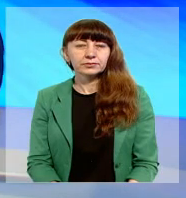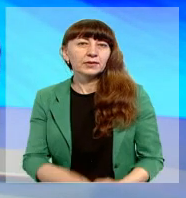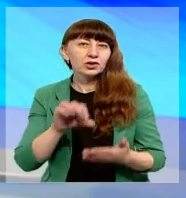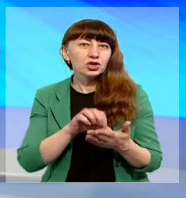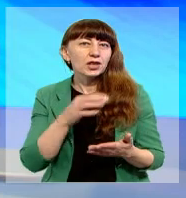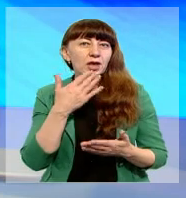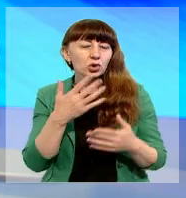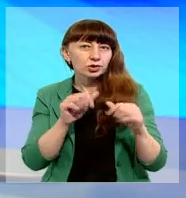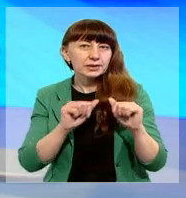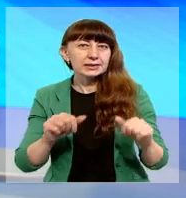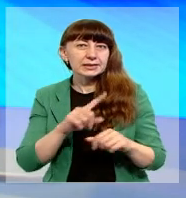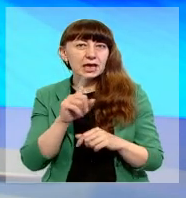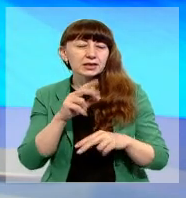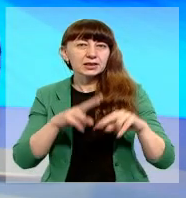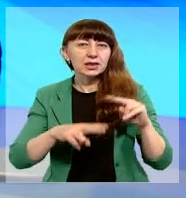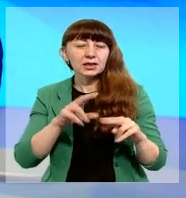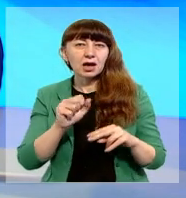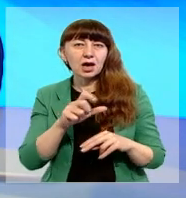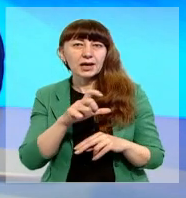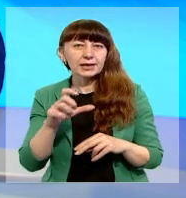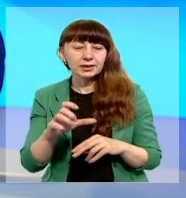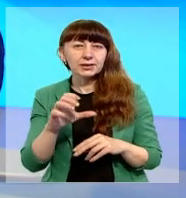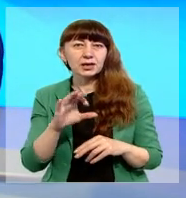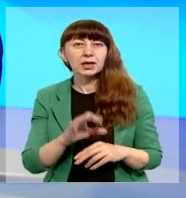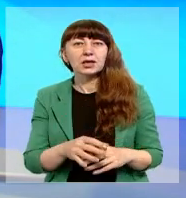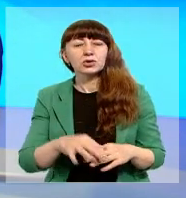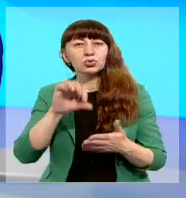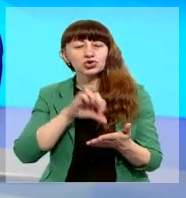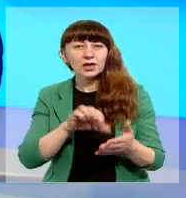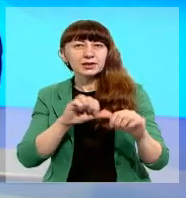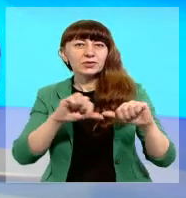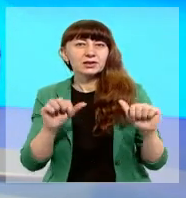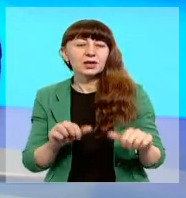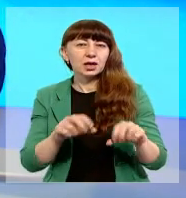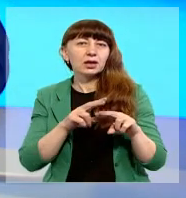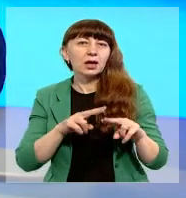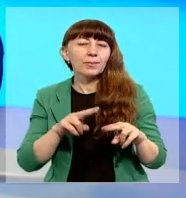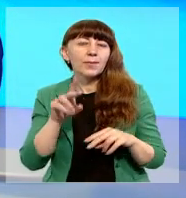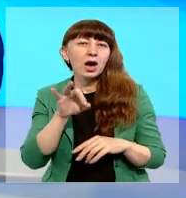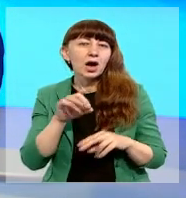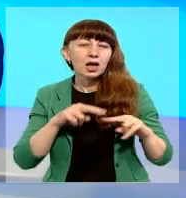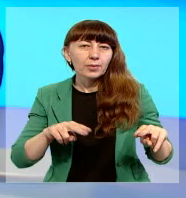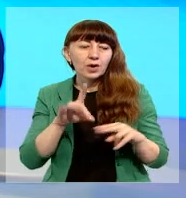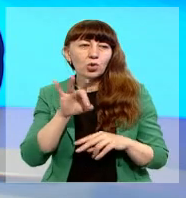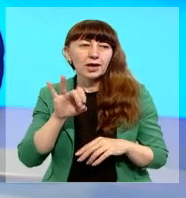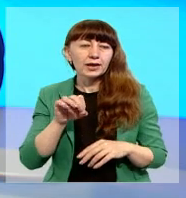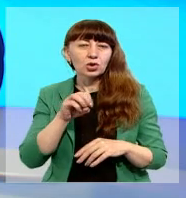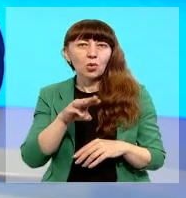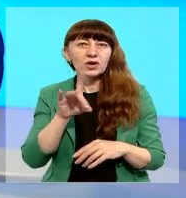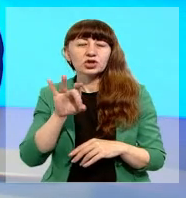Члены Народного штаба за строительство АЭС во главе со спикером Сената парламента Мауленом Ашимбаевым сегодня встретились